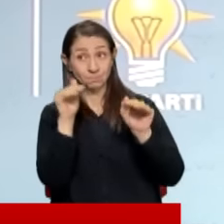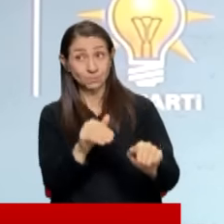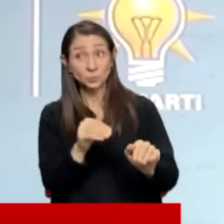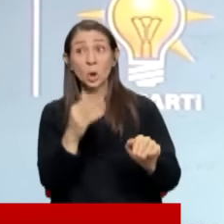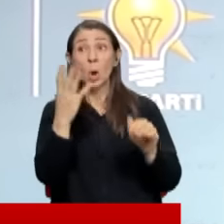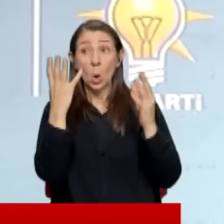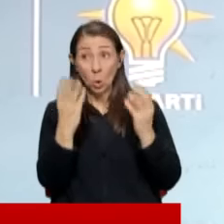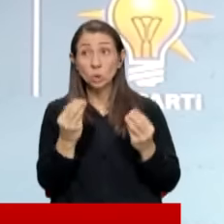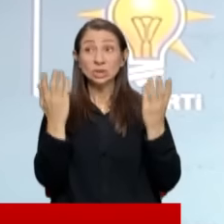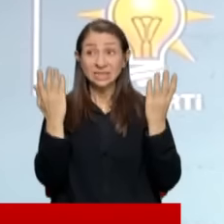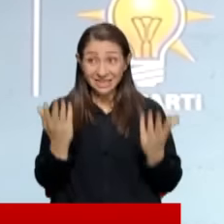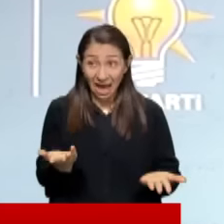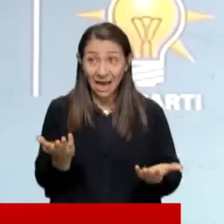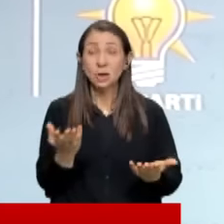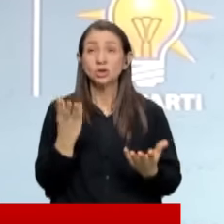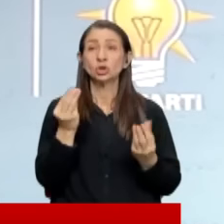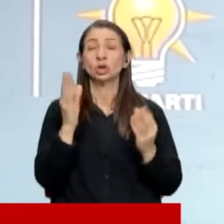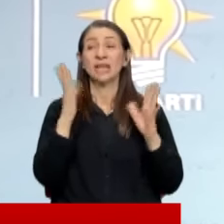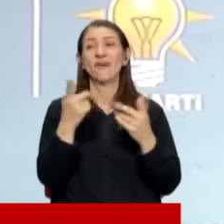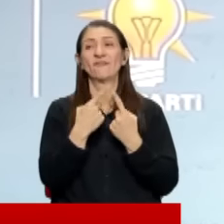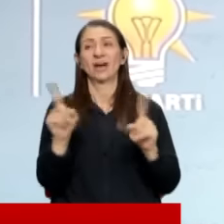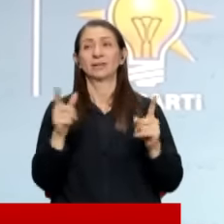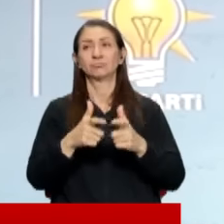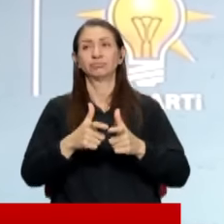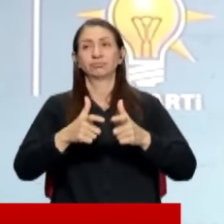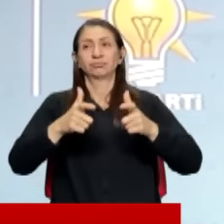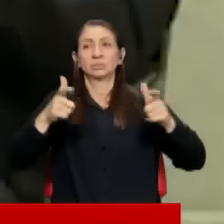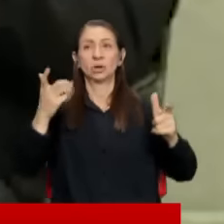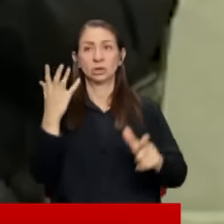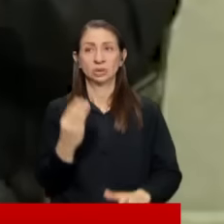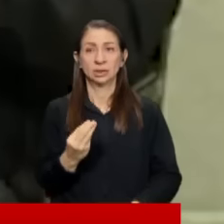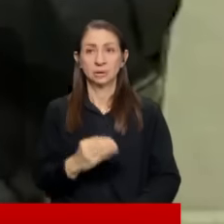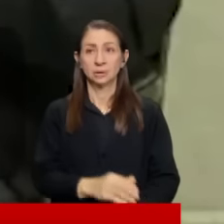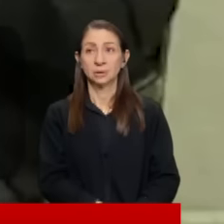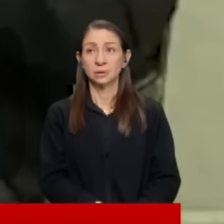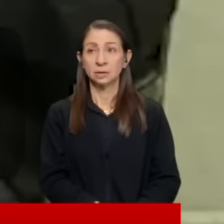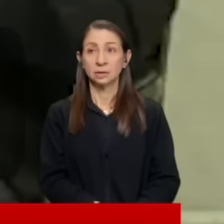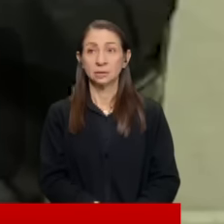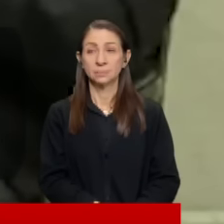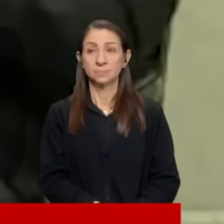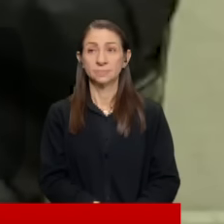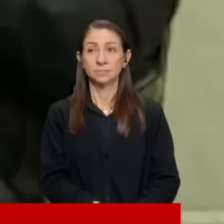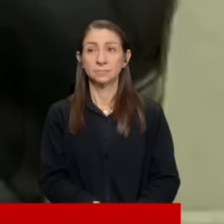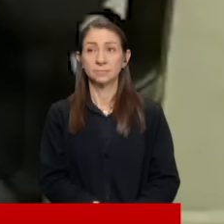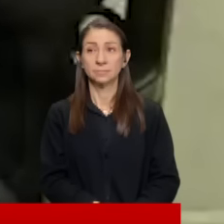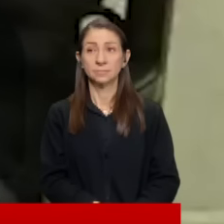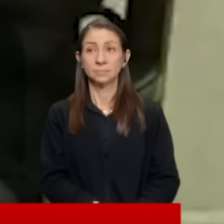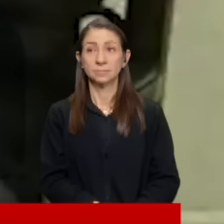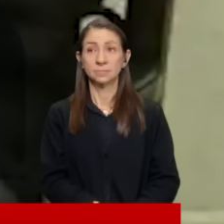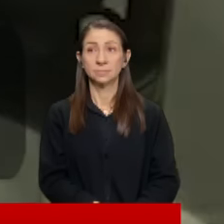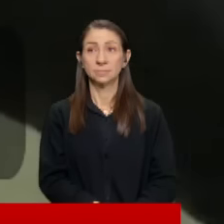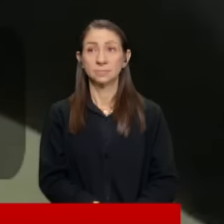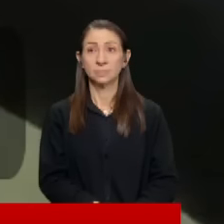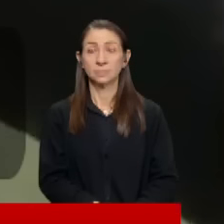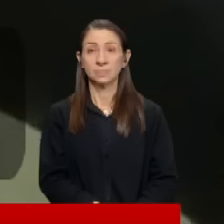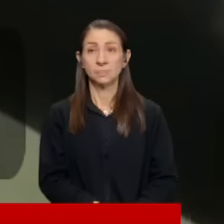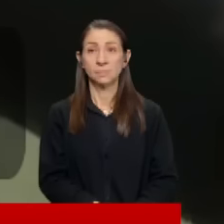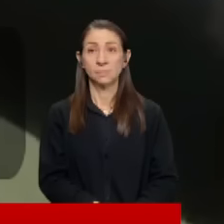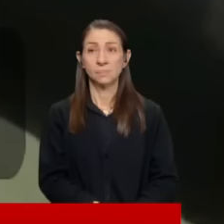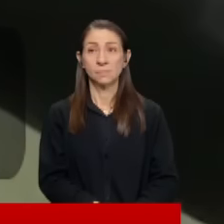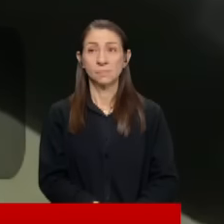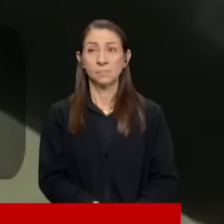üzerinde olduğu sürece çok daha farklı yere gelecektir. Karabük'e Ankara'nın eli değmemeli. O Ankara'nın eli. Acil